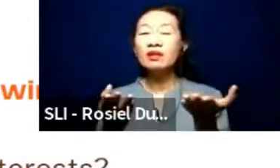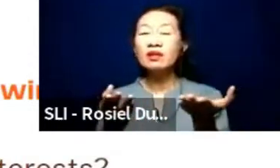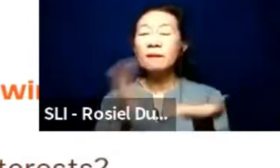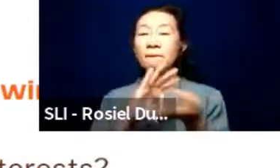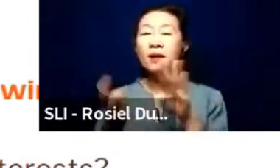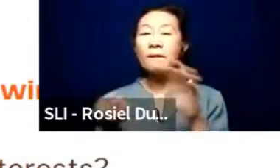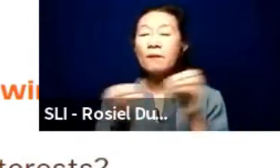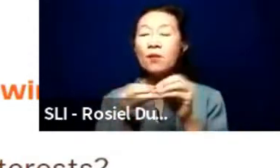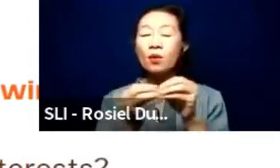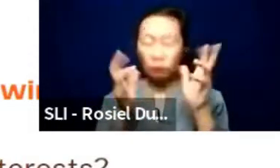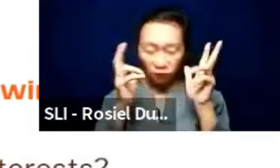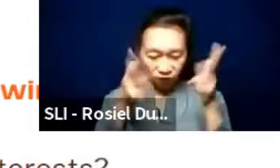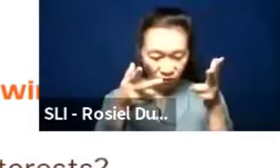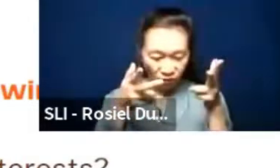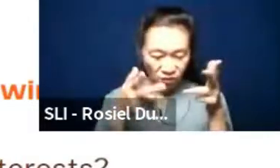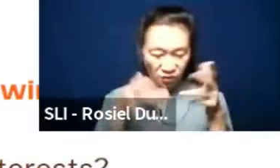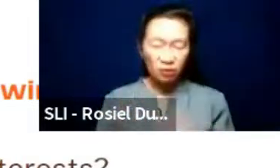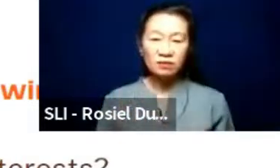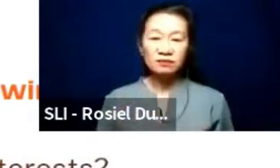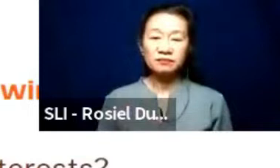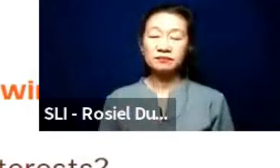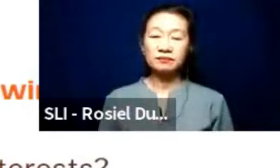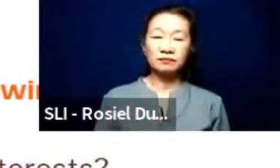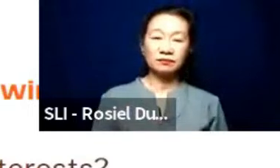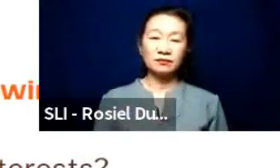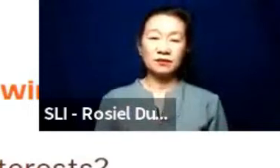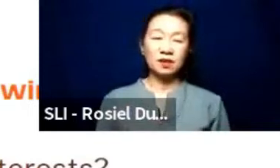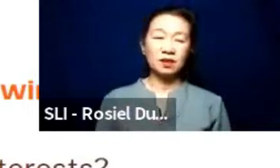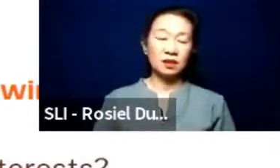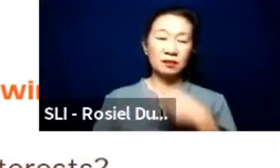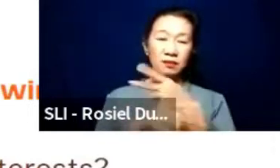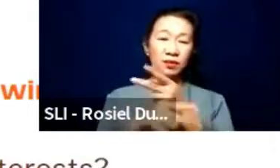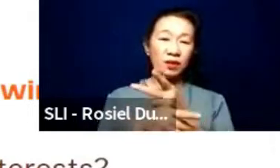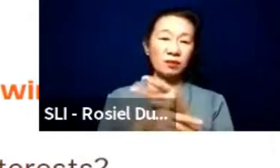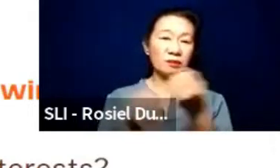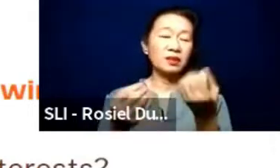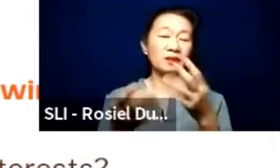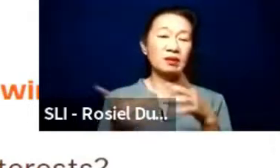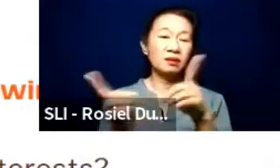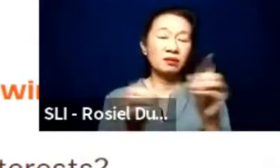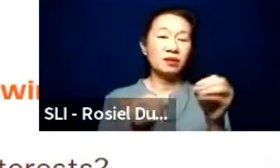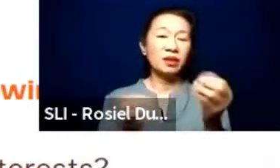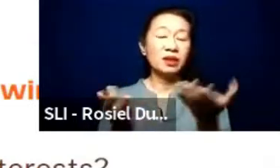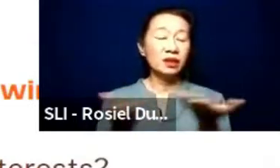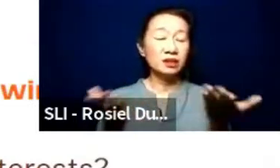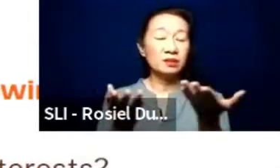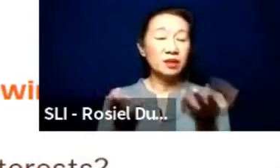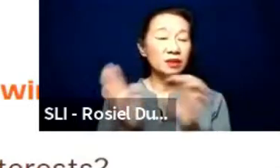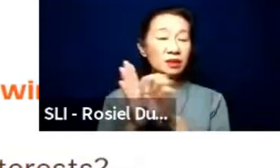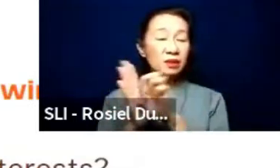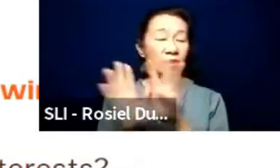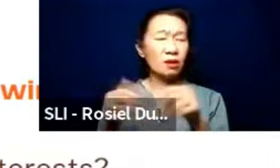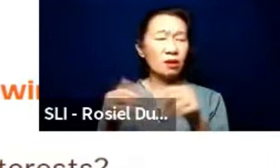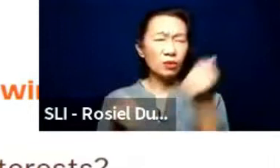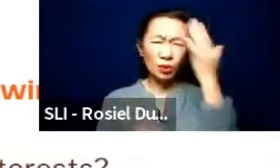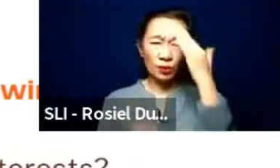nagiging tutok, mas focused, at nagiging mas productive. So ito yung mga example kung paano natin malalaman or